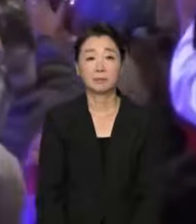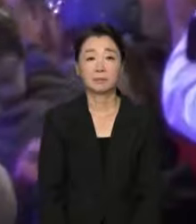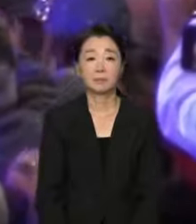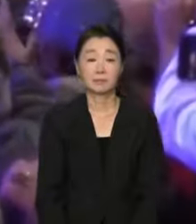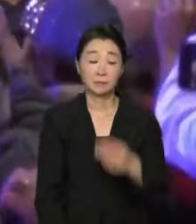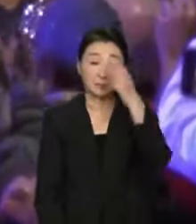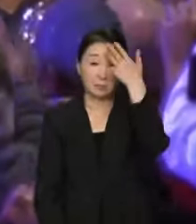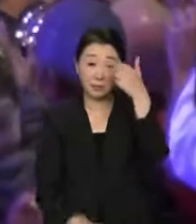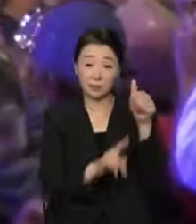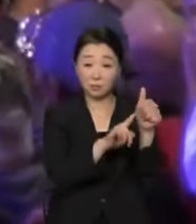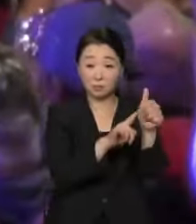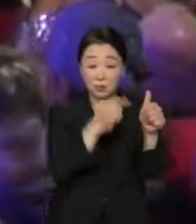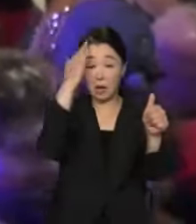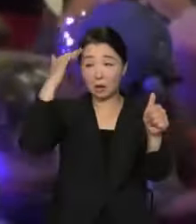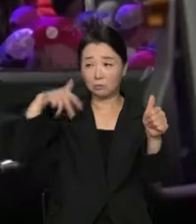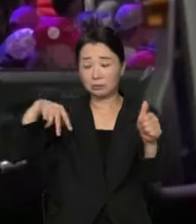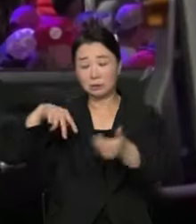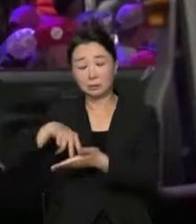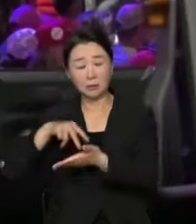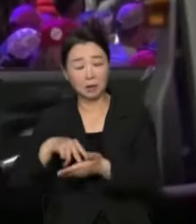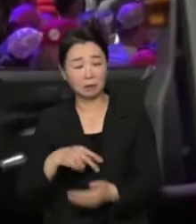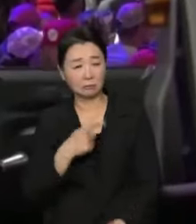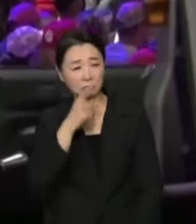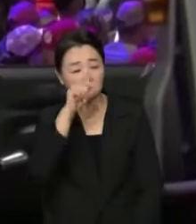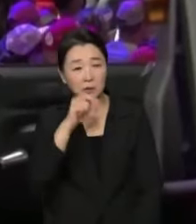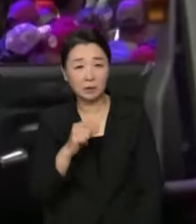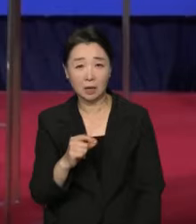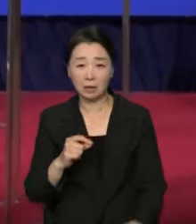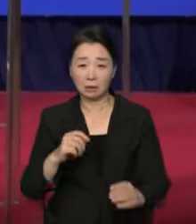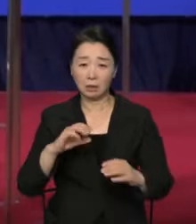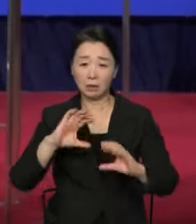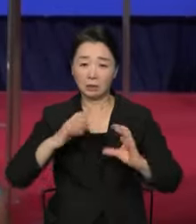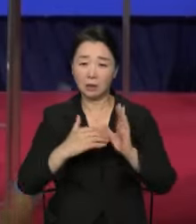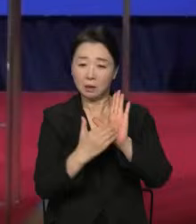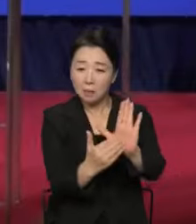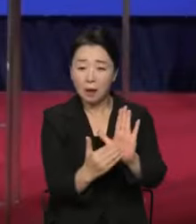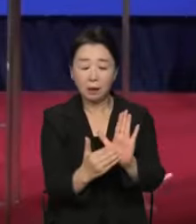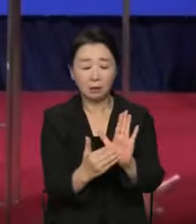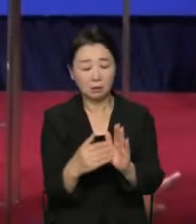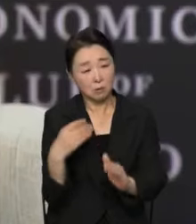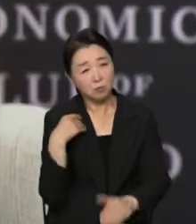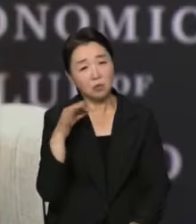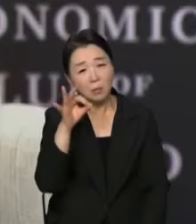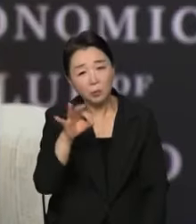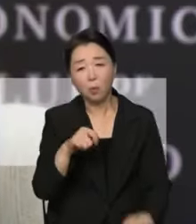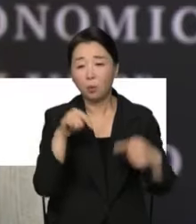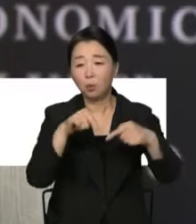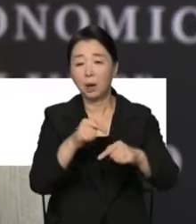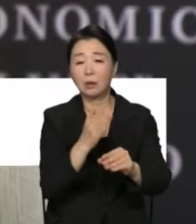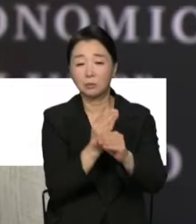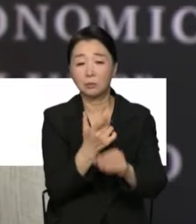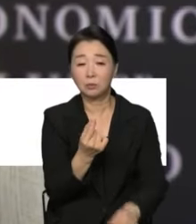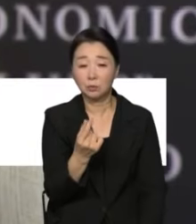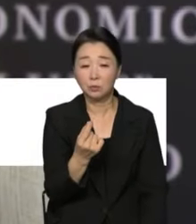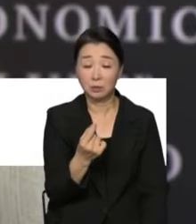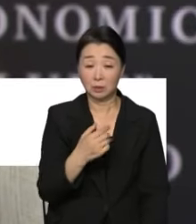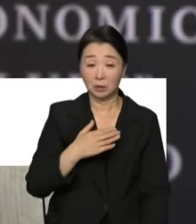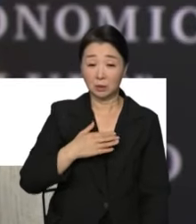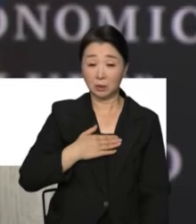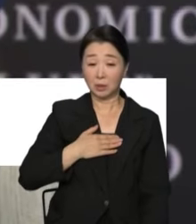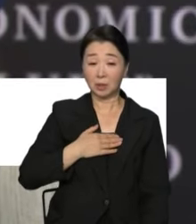트럼프 후보는 우리 입장에선 민감한 방위 분담금 문제를 연일 거론하고 있습니다. If I were there now, they'd be paying